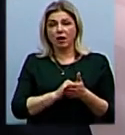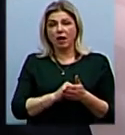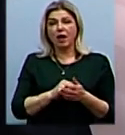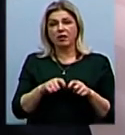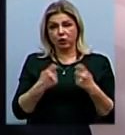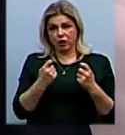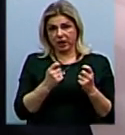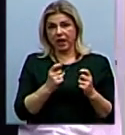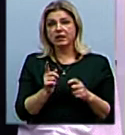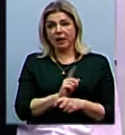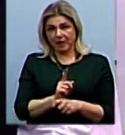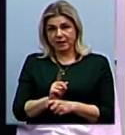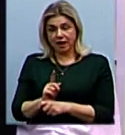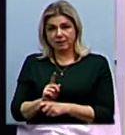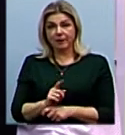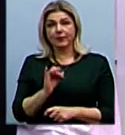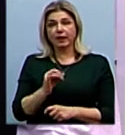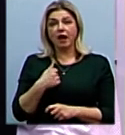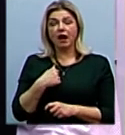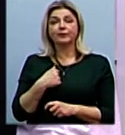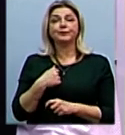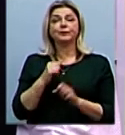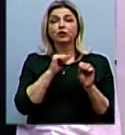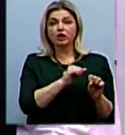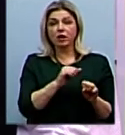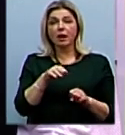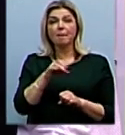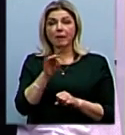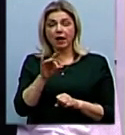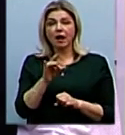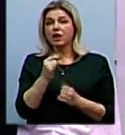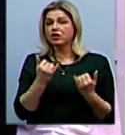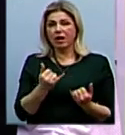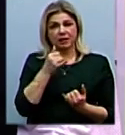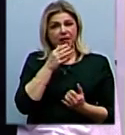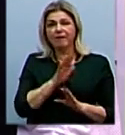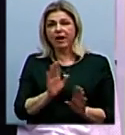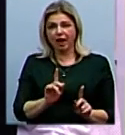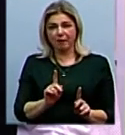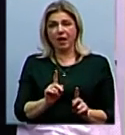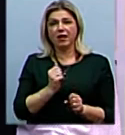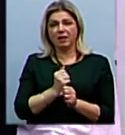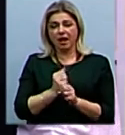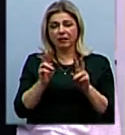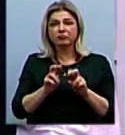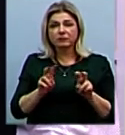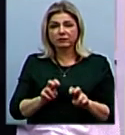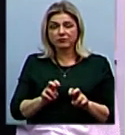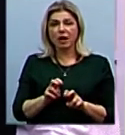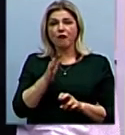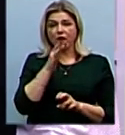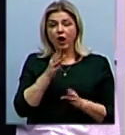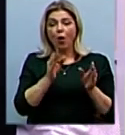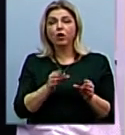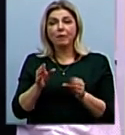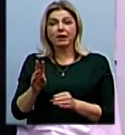бы стал бы защищать мэра в том плане, что не время сейчас проводить разбор полетов во время отопительного